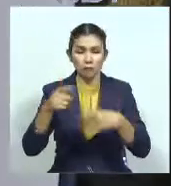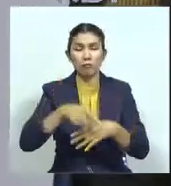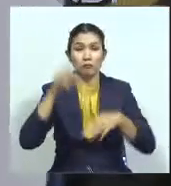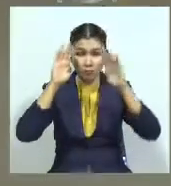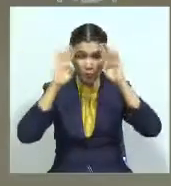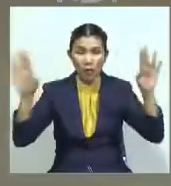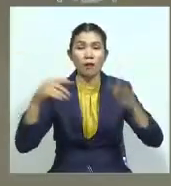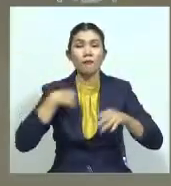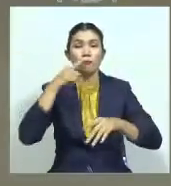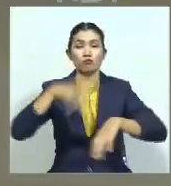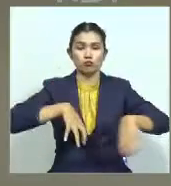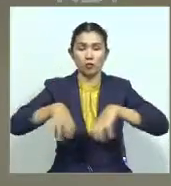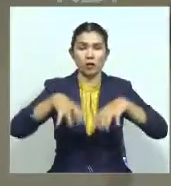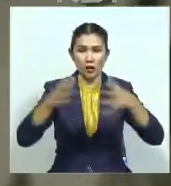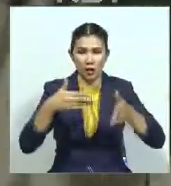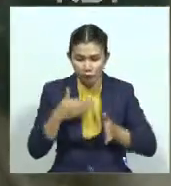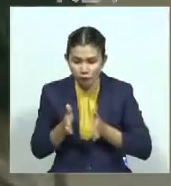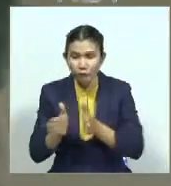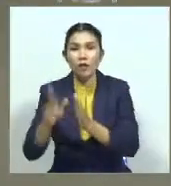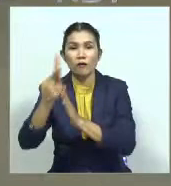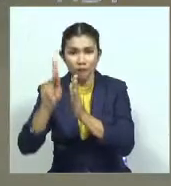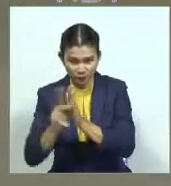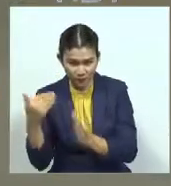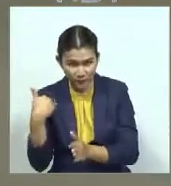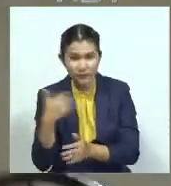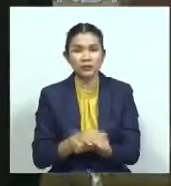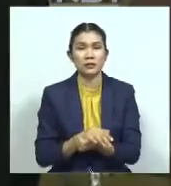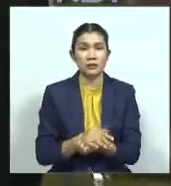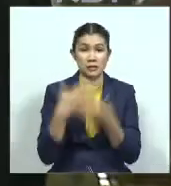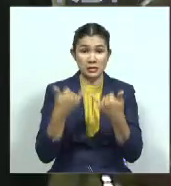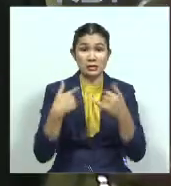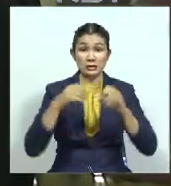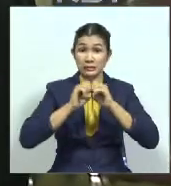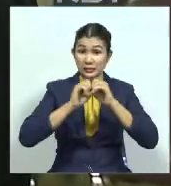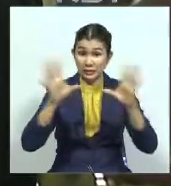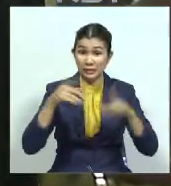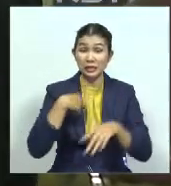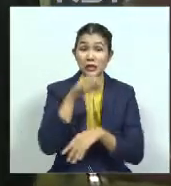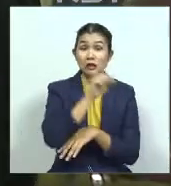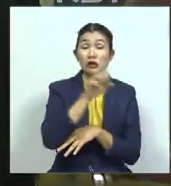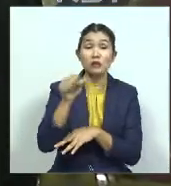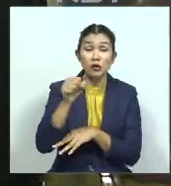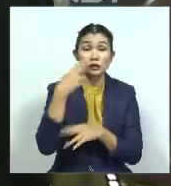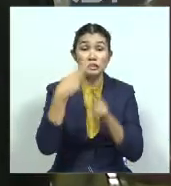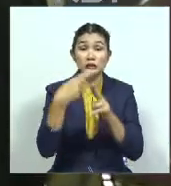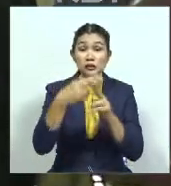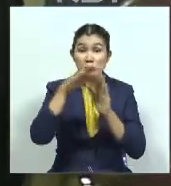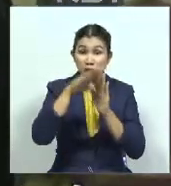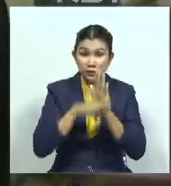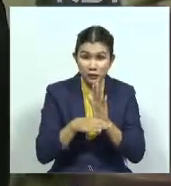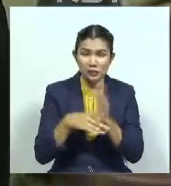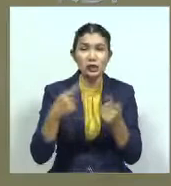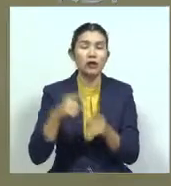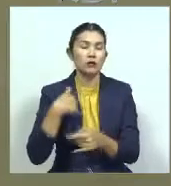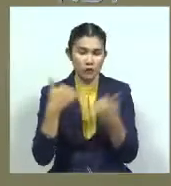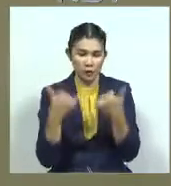าทำหน้าที่เป็นฝ่ายนิติบัญญัติค่ะขณะที่ความชัดเจนการประกาศรายชื่อส.ส.แบบบัญชีรายชื่อซึ่งในวันนี้กกต.